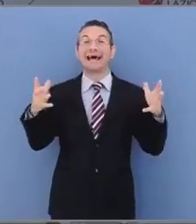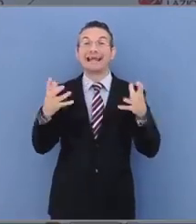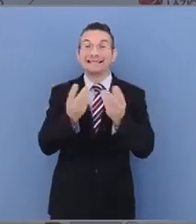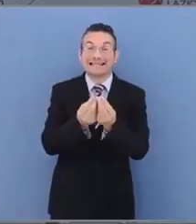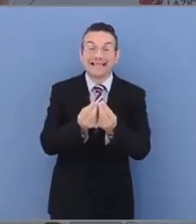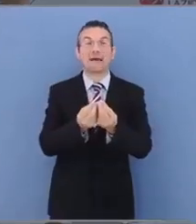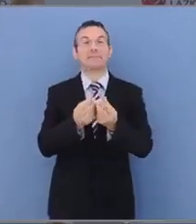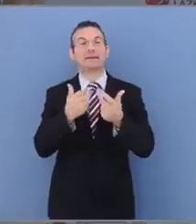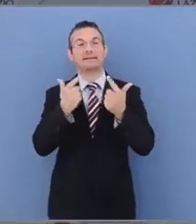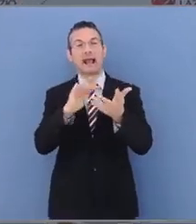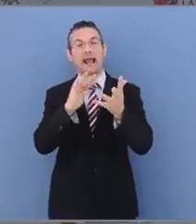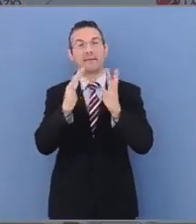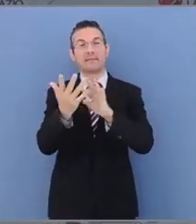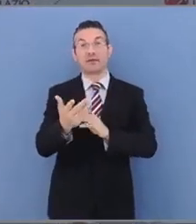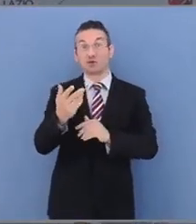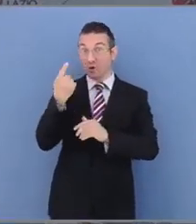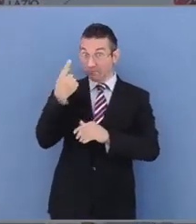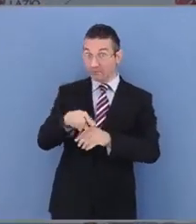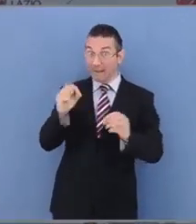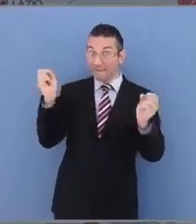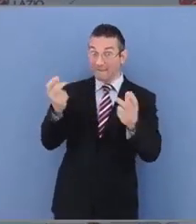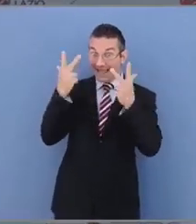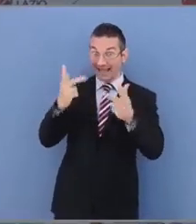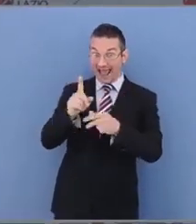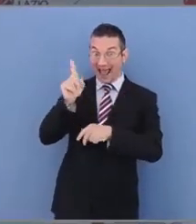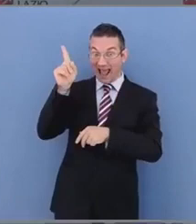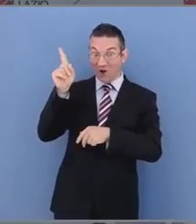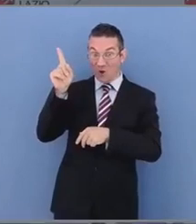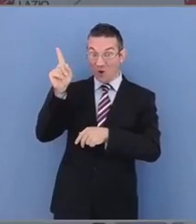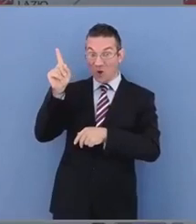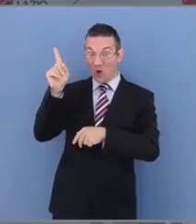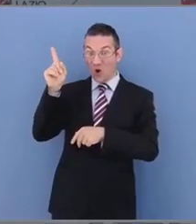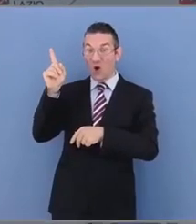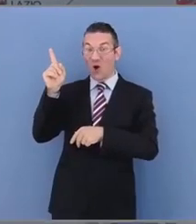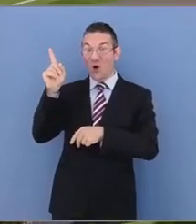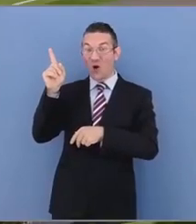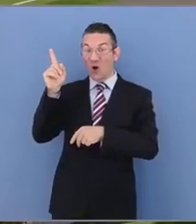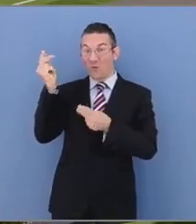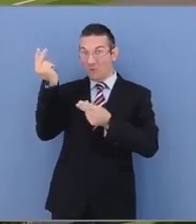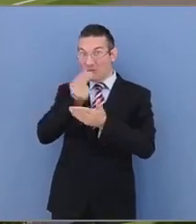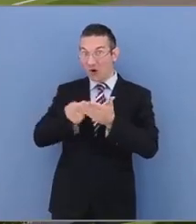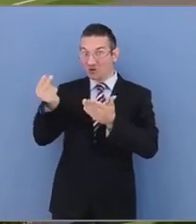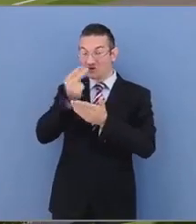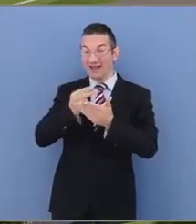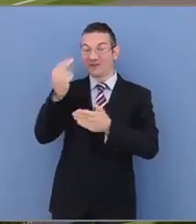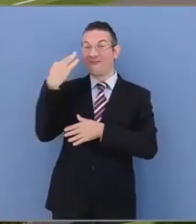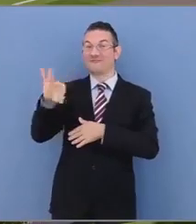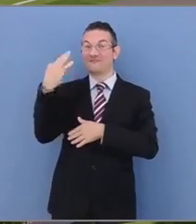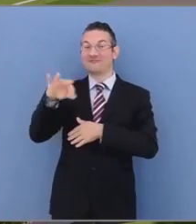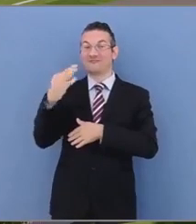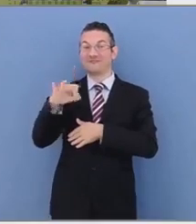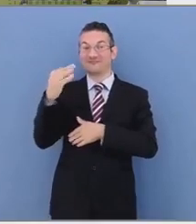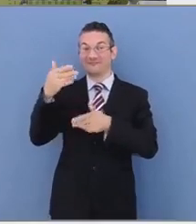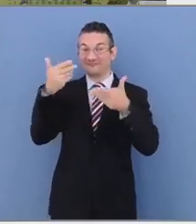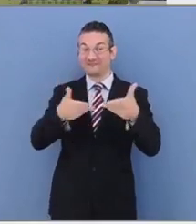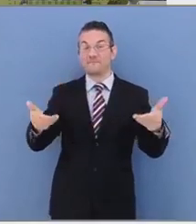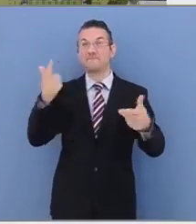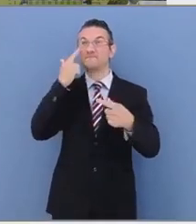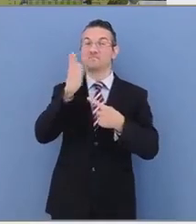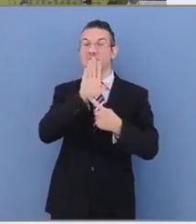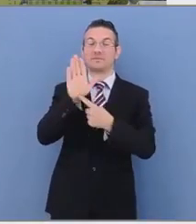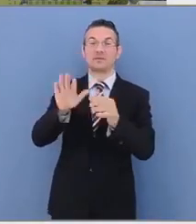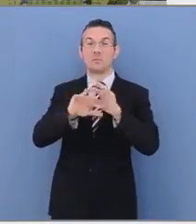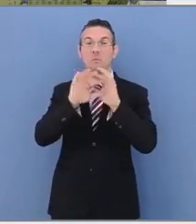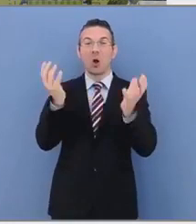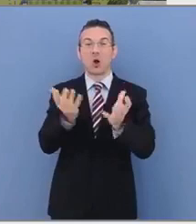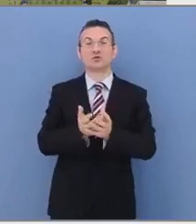fare questo miracolo, a portare questo centro sportivo di eccellenza all'avanguardia nel mondo, siamo arrivati fino in Inghilterra, abbiamo fatto